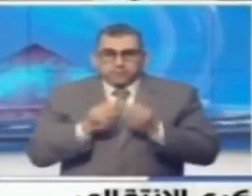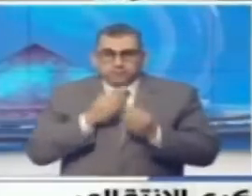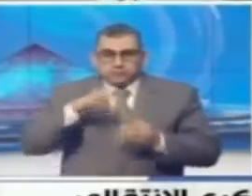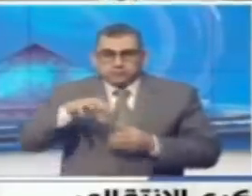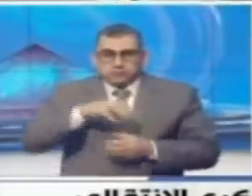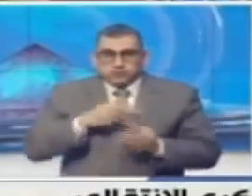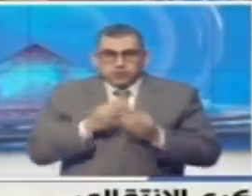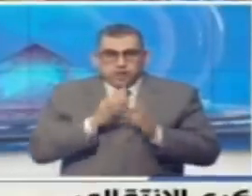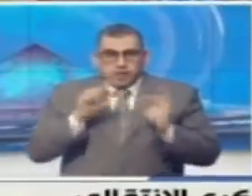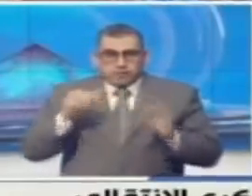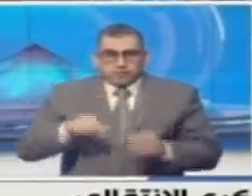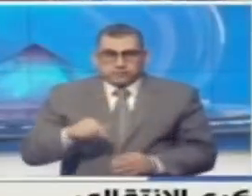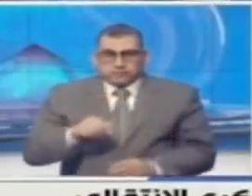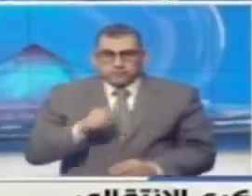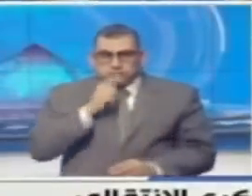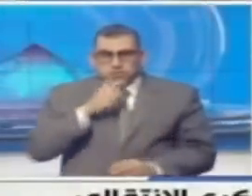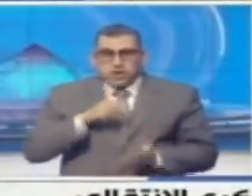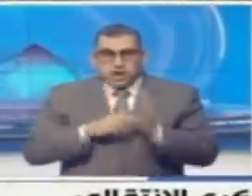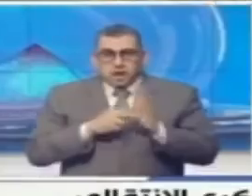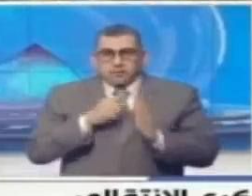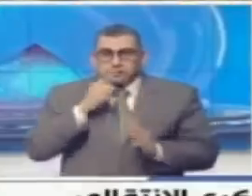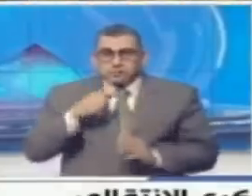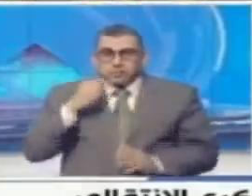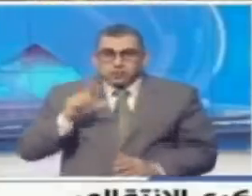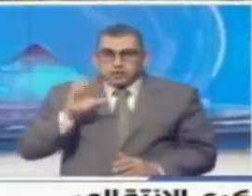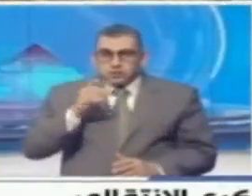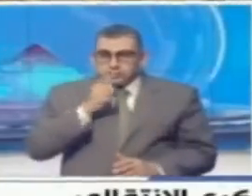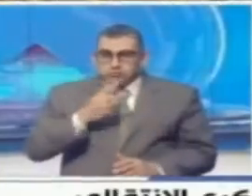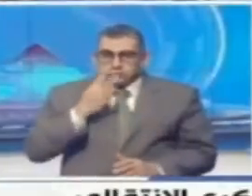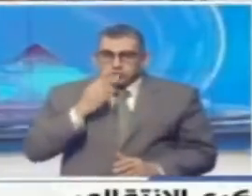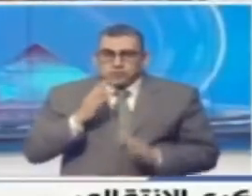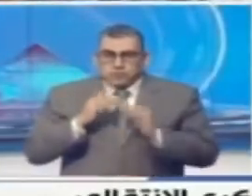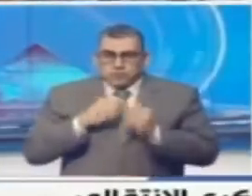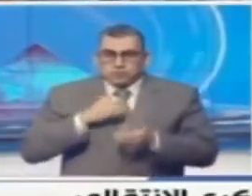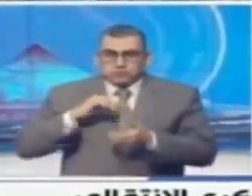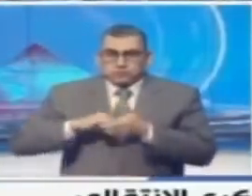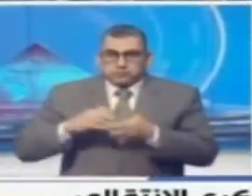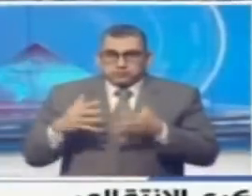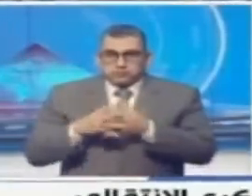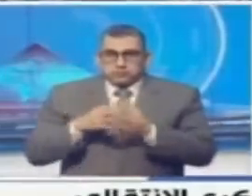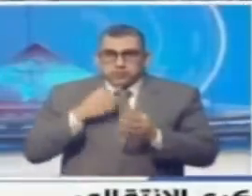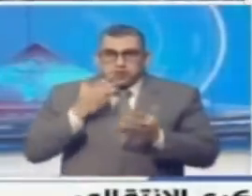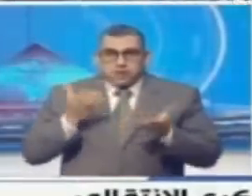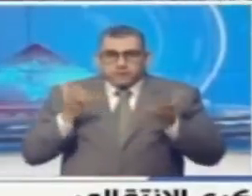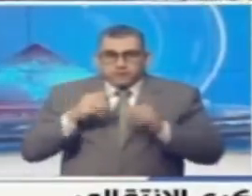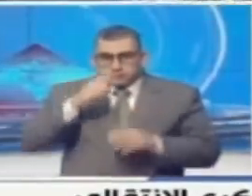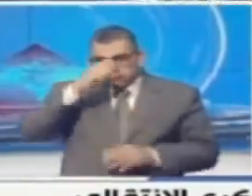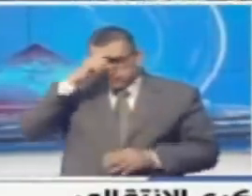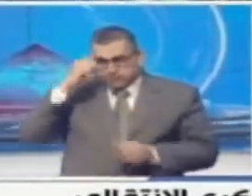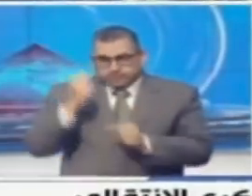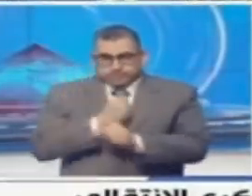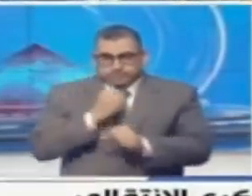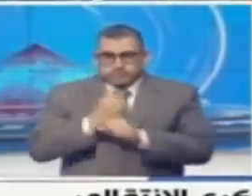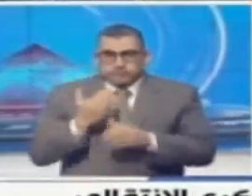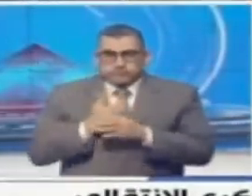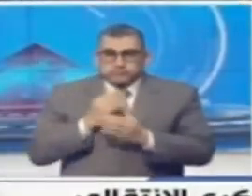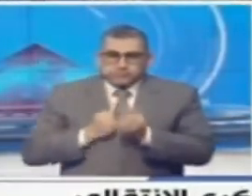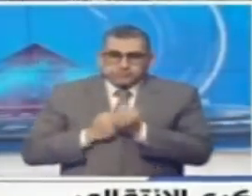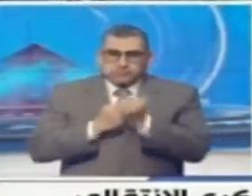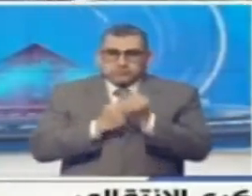شتى المجالات، حيث أشار السيد الرئيس إلى حرص مصر على بذل المزيد من الجهد للدفع